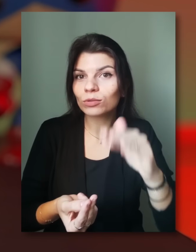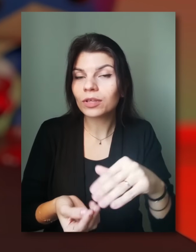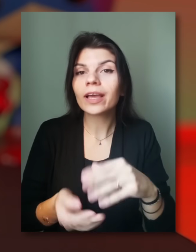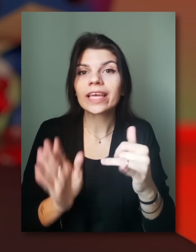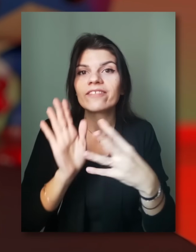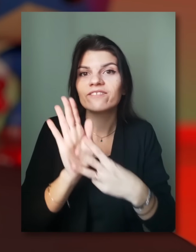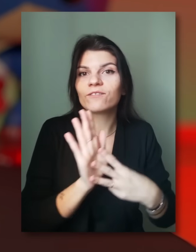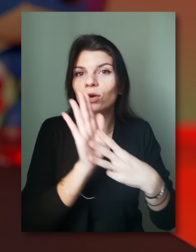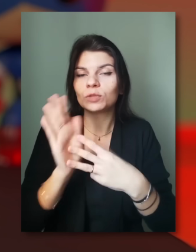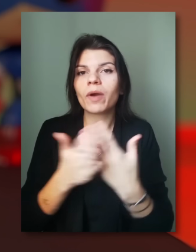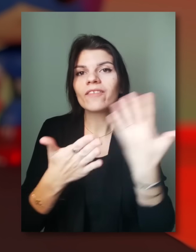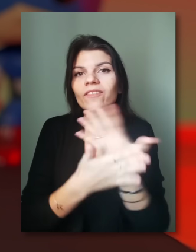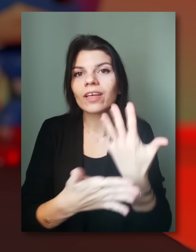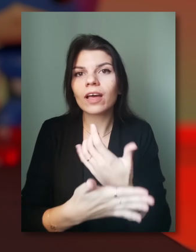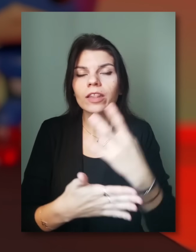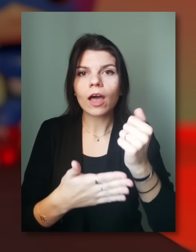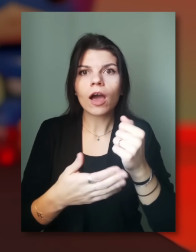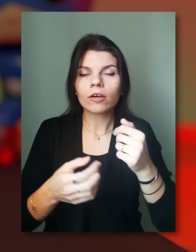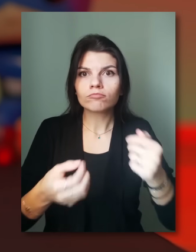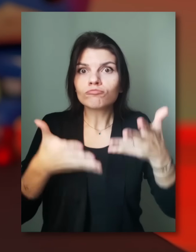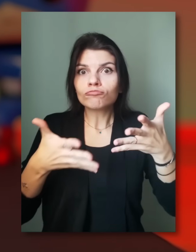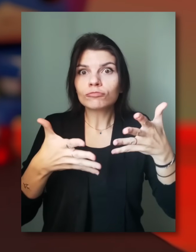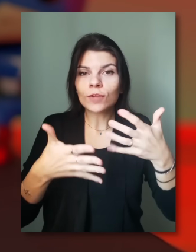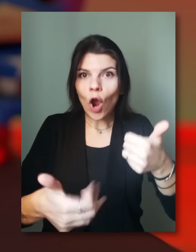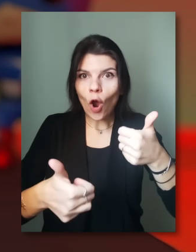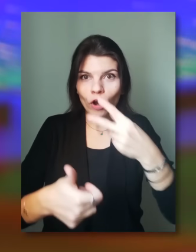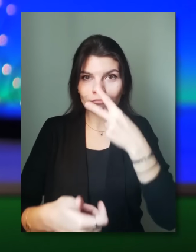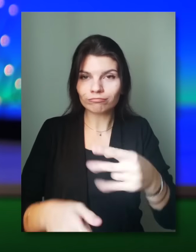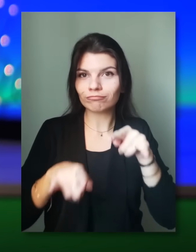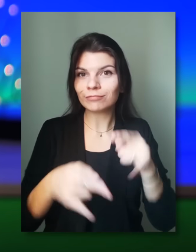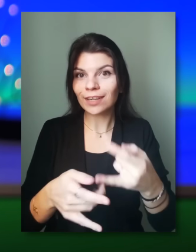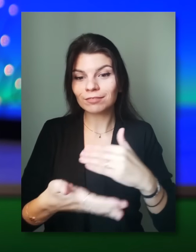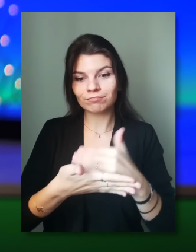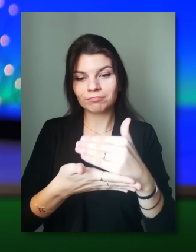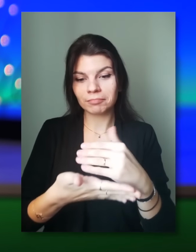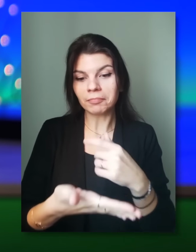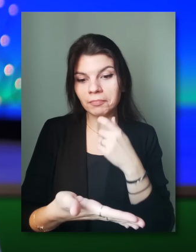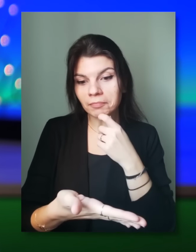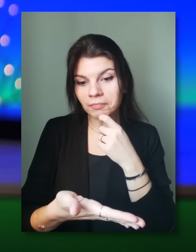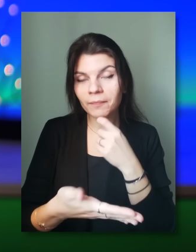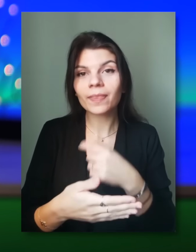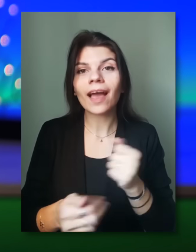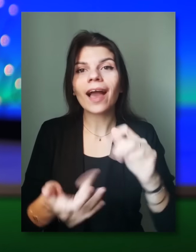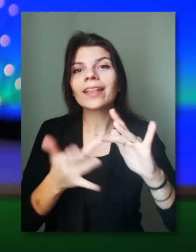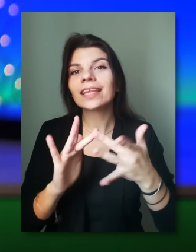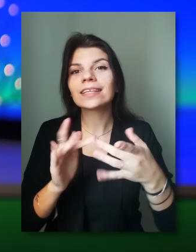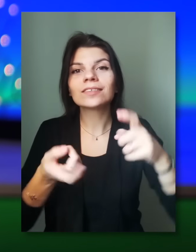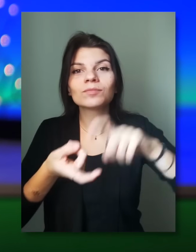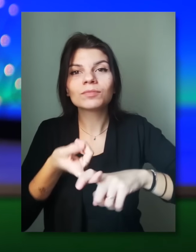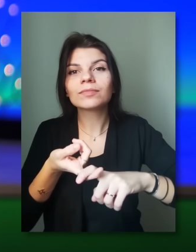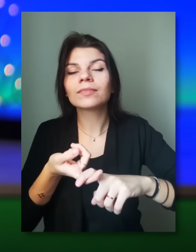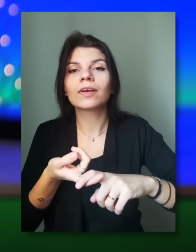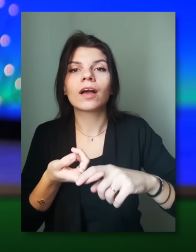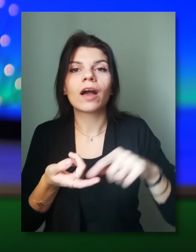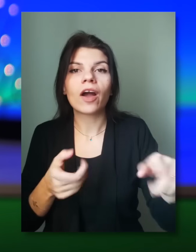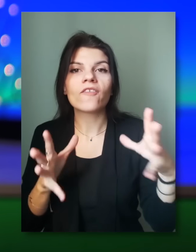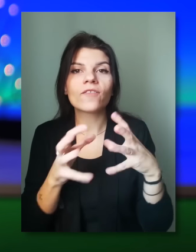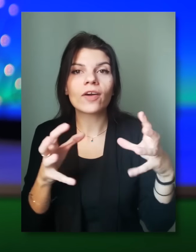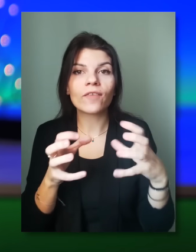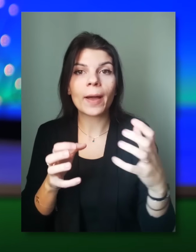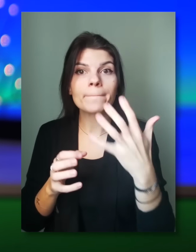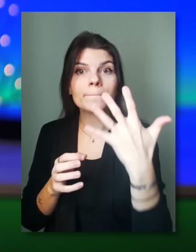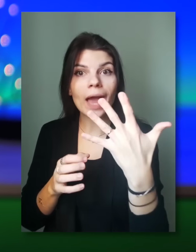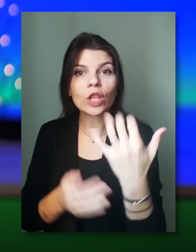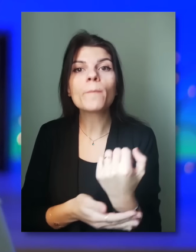ігровогопроцесутавісімгодинперегляду фільмівнамаксимальнійяскравості.Длязабезпечення стабільногоінтернет-з’єднання смартфон